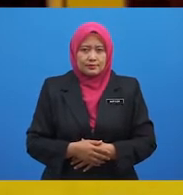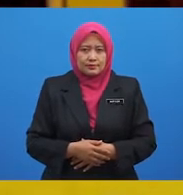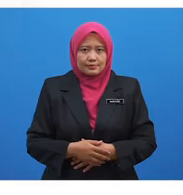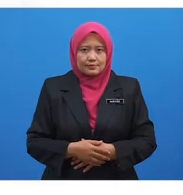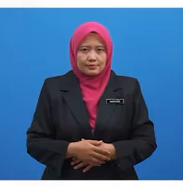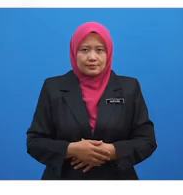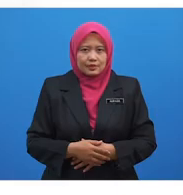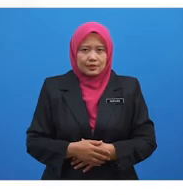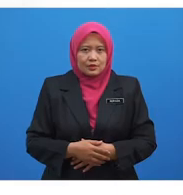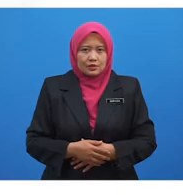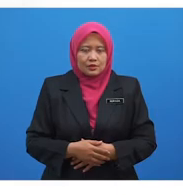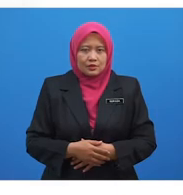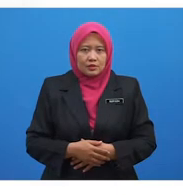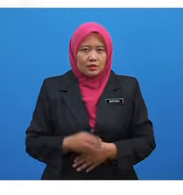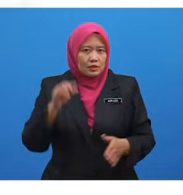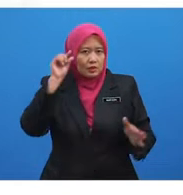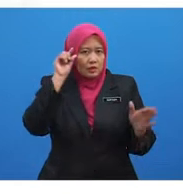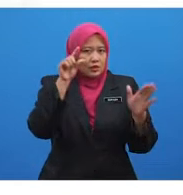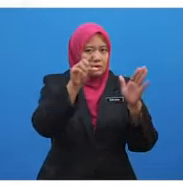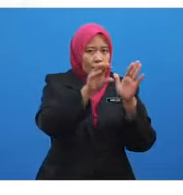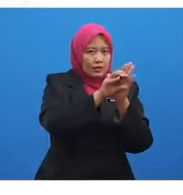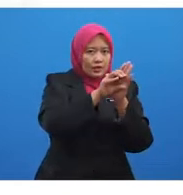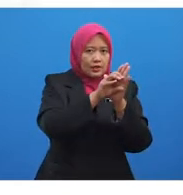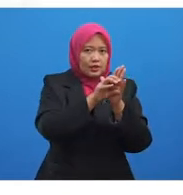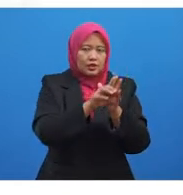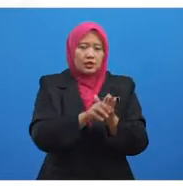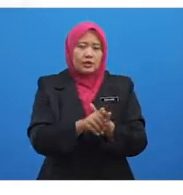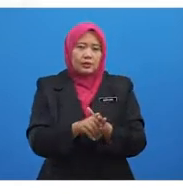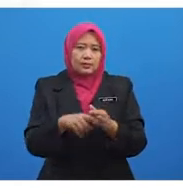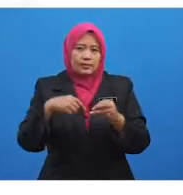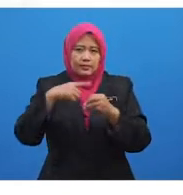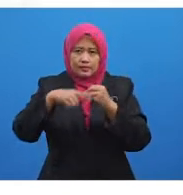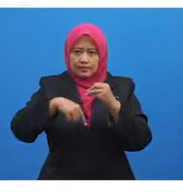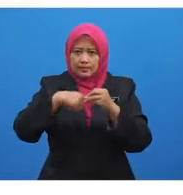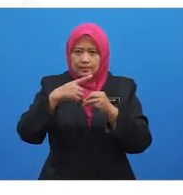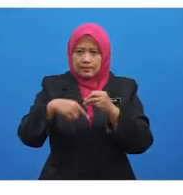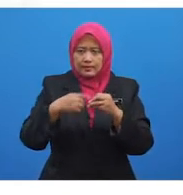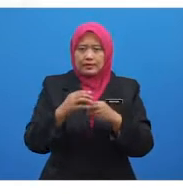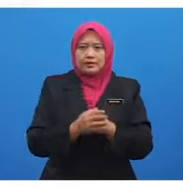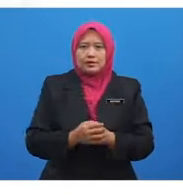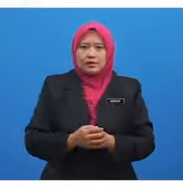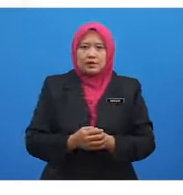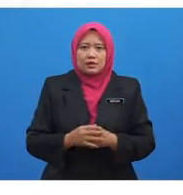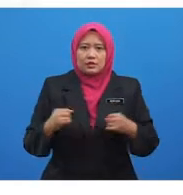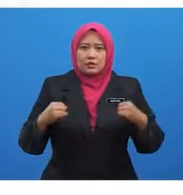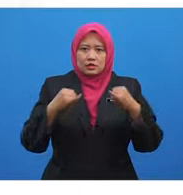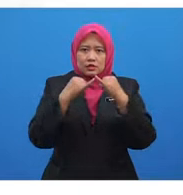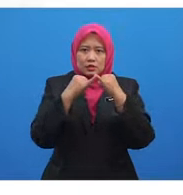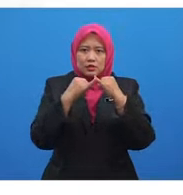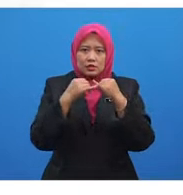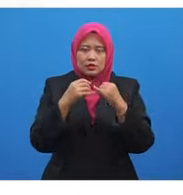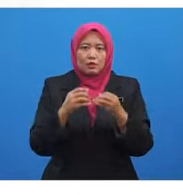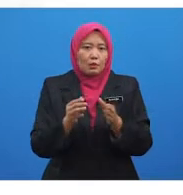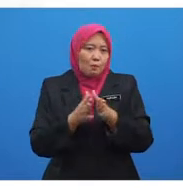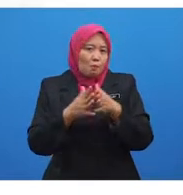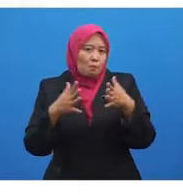ialah gambaran tentang keadaan istana yang telah siap dibina ialah istana tersebut